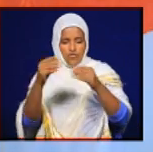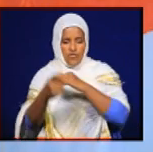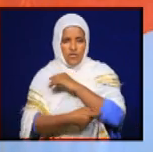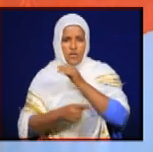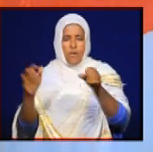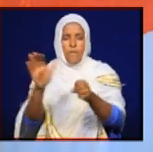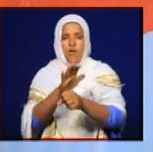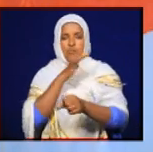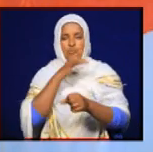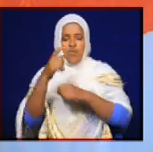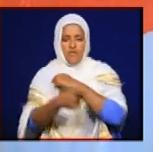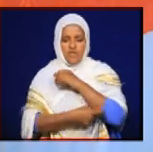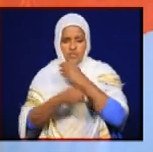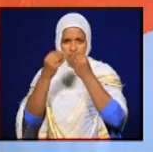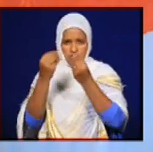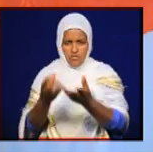ባልሞላ እየተፈተነ